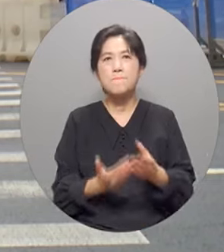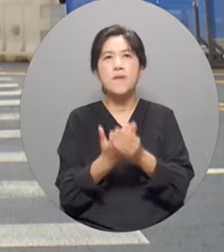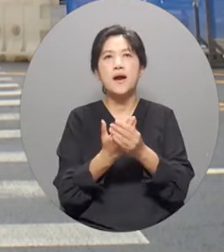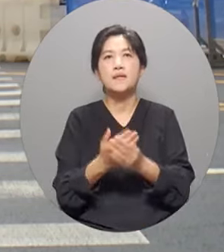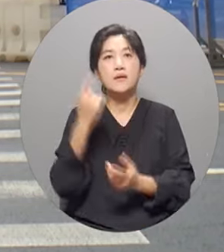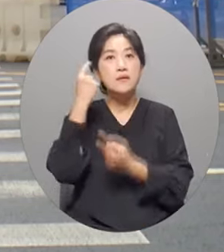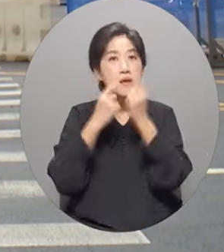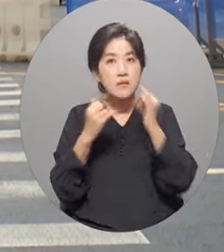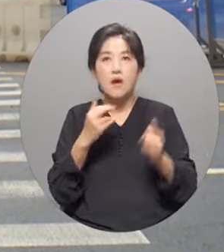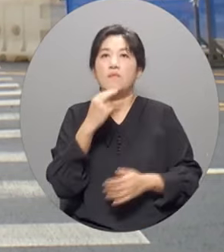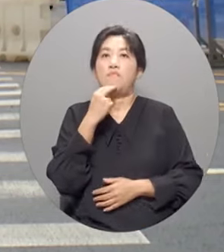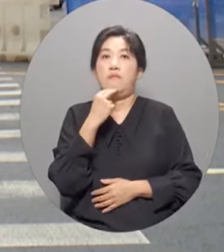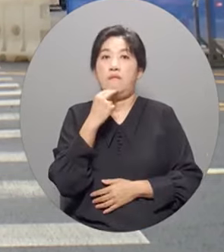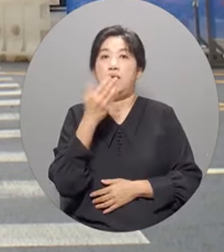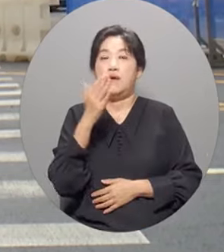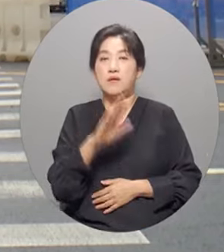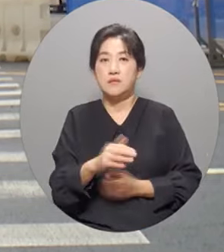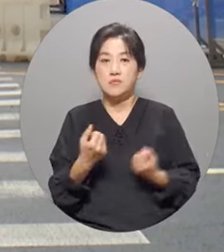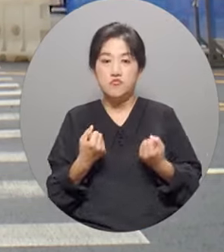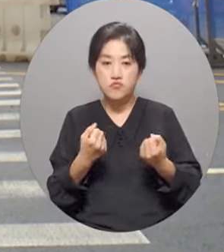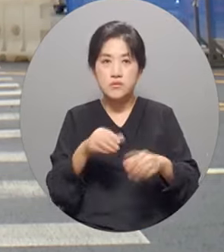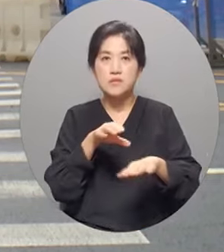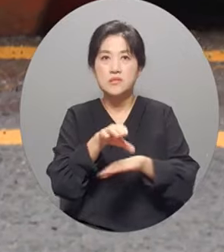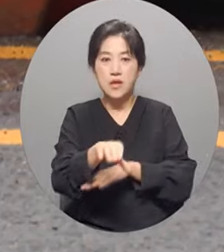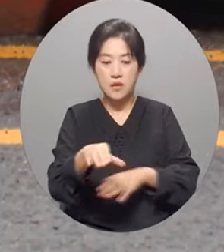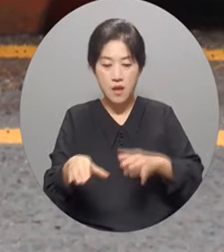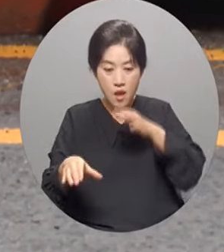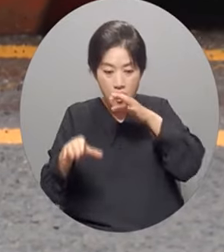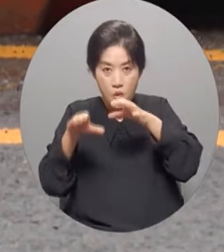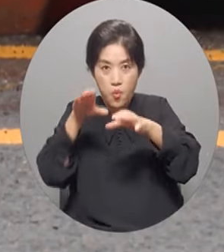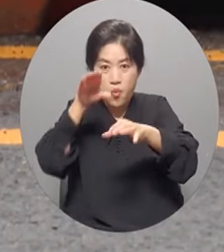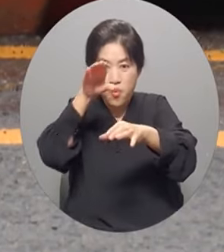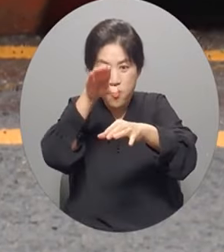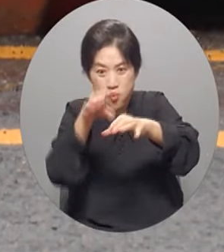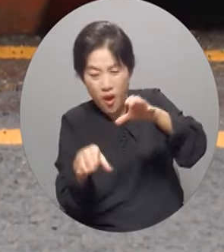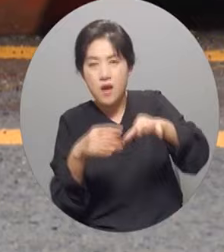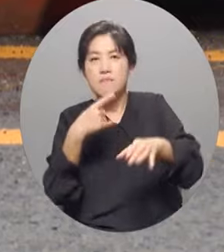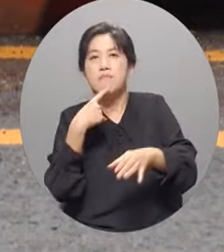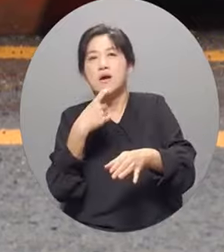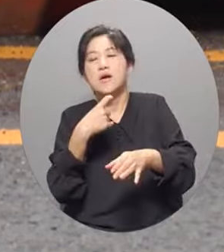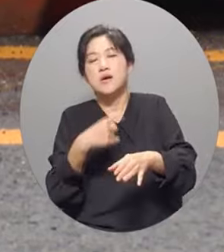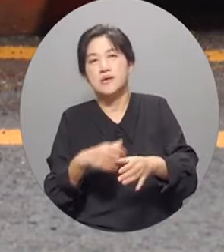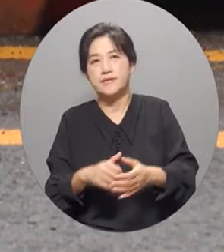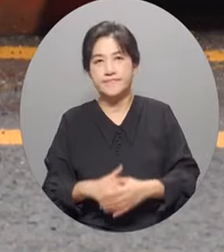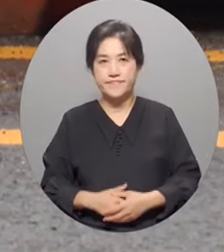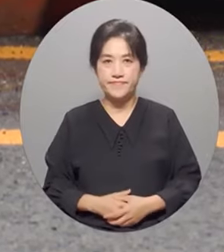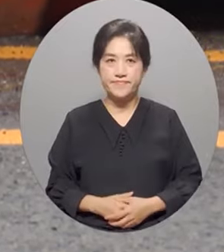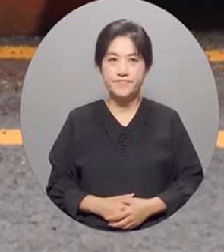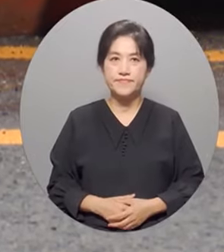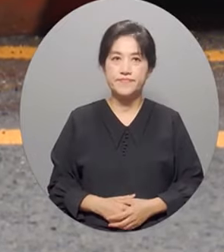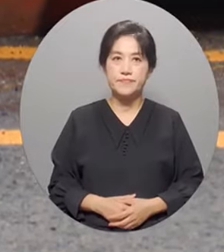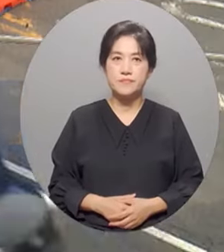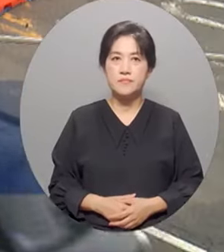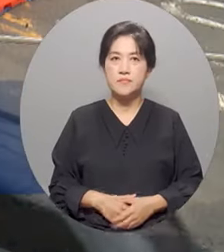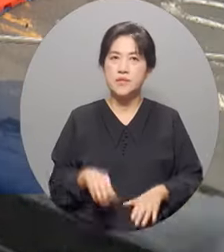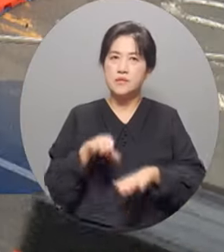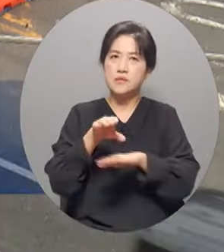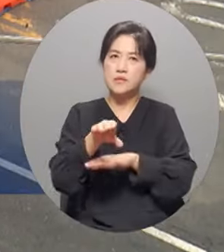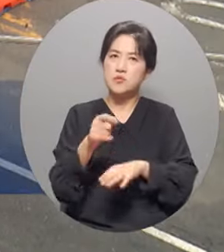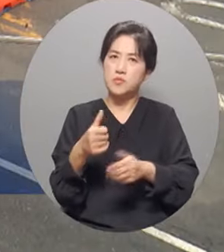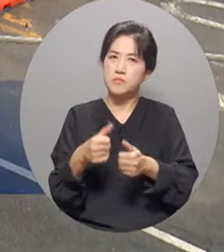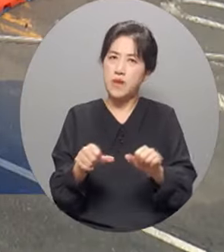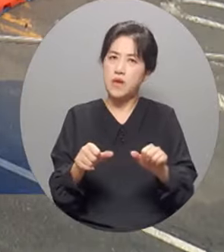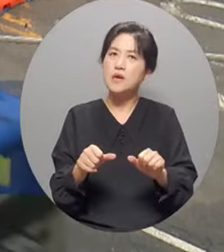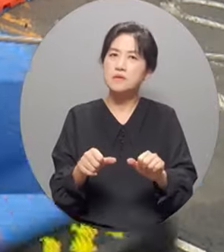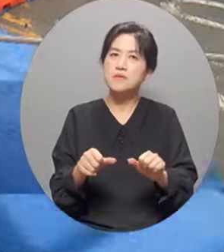다친 사람은 없었지만 운행 중이던 차량이 구멍에 빠질 뻔한 아찔한 상황이 벌어지기도 했습니다 차가 조금 이제 손상을